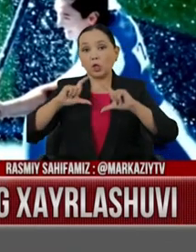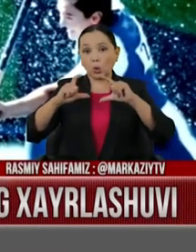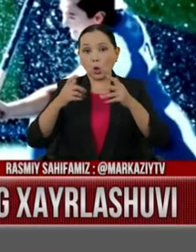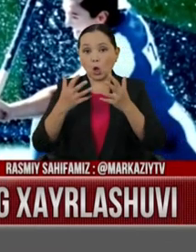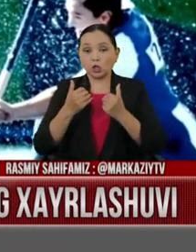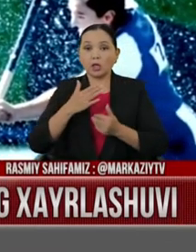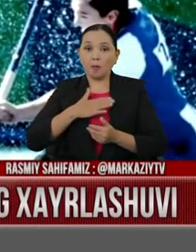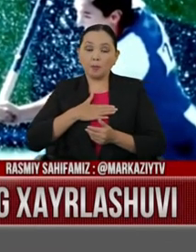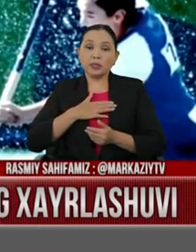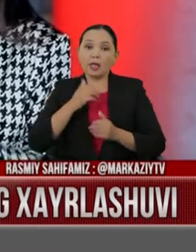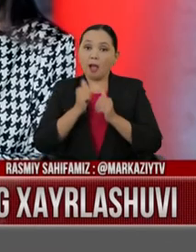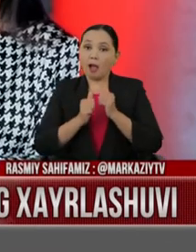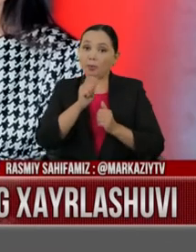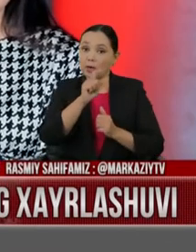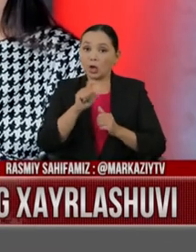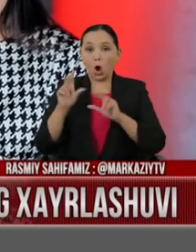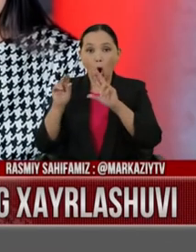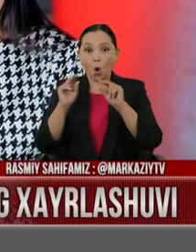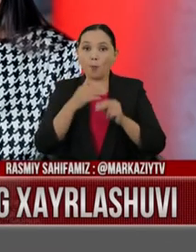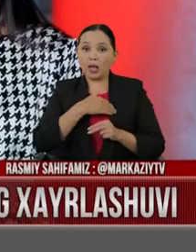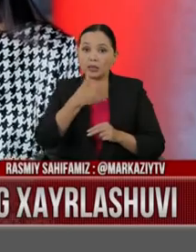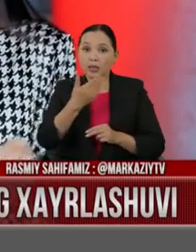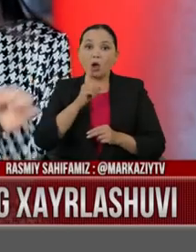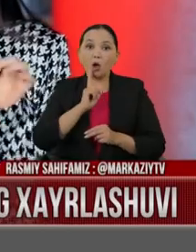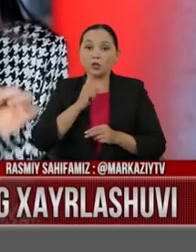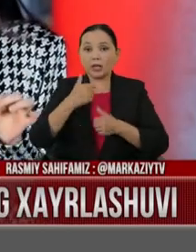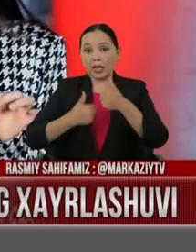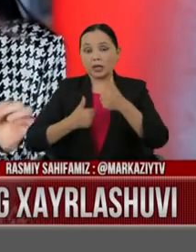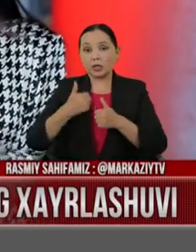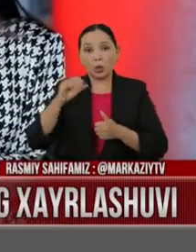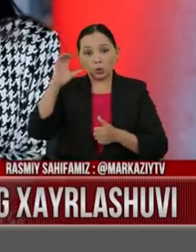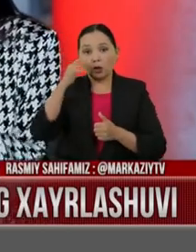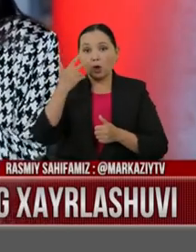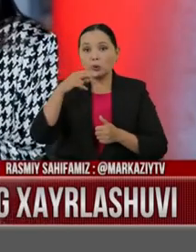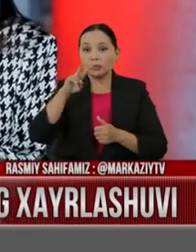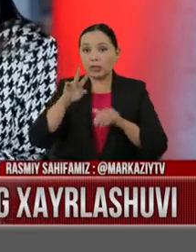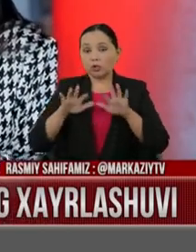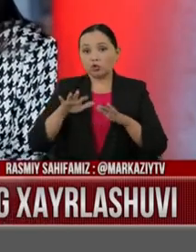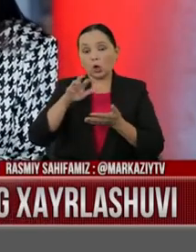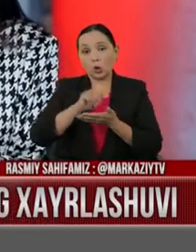finalga yo'l olishdi. Biz har bir vakilimizga omad tilaymiz. Hozircha reytingda O'zbekiston